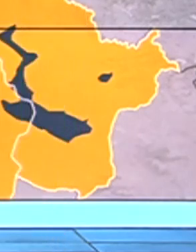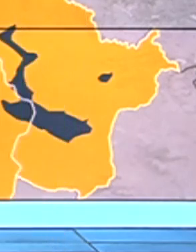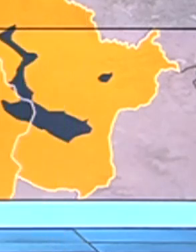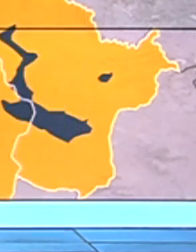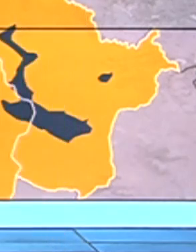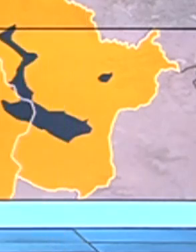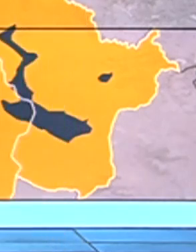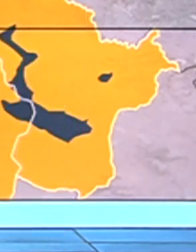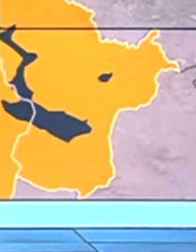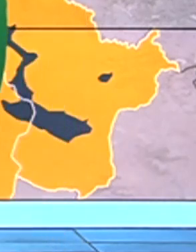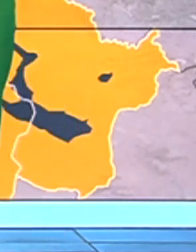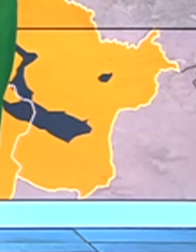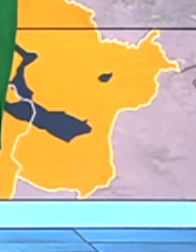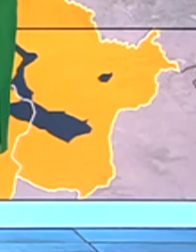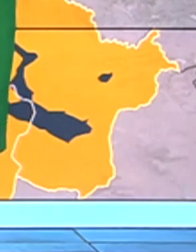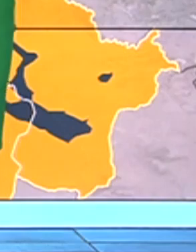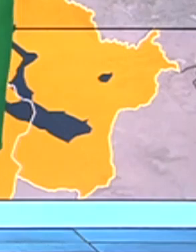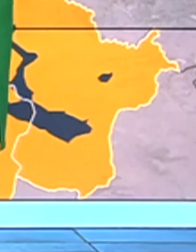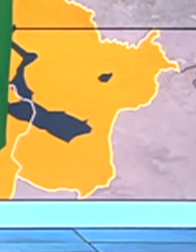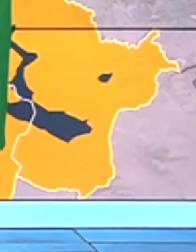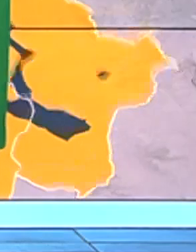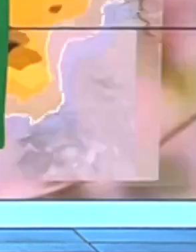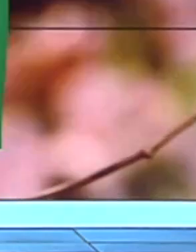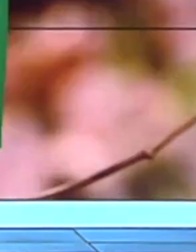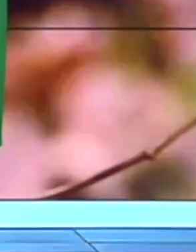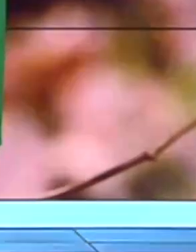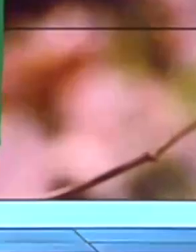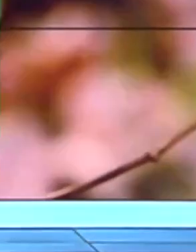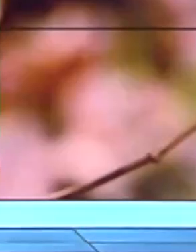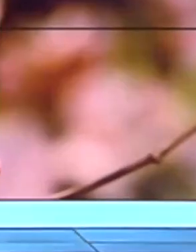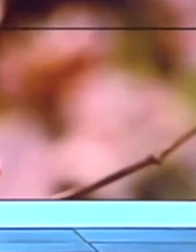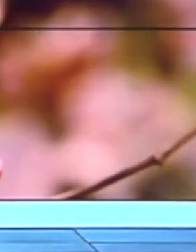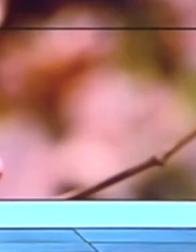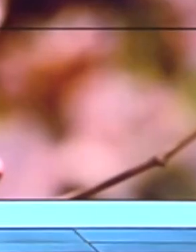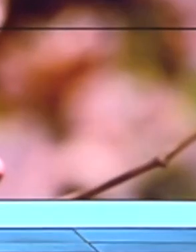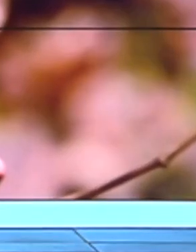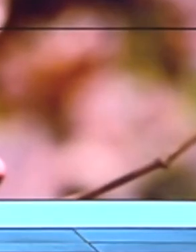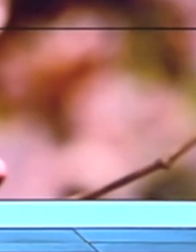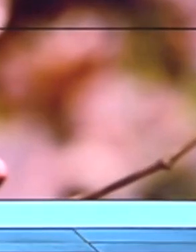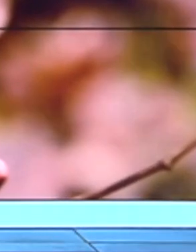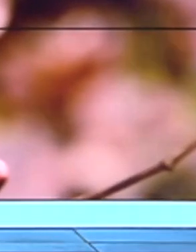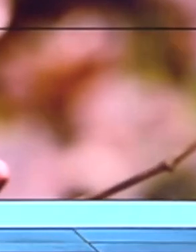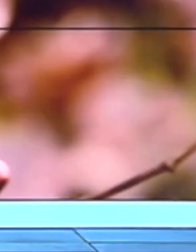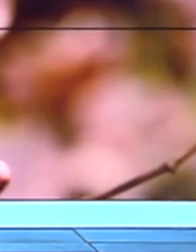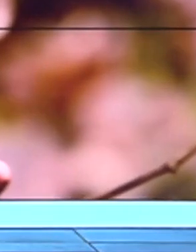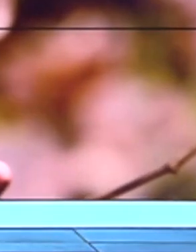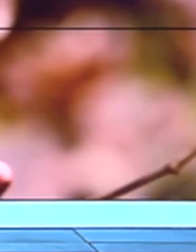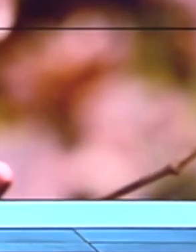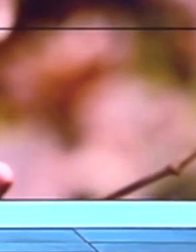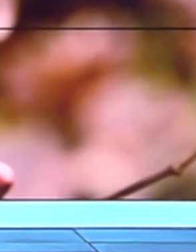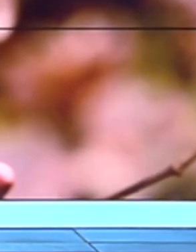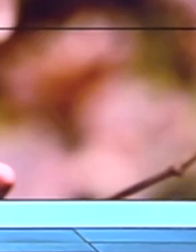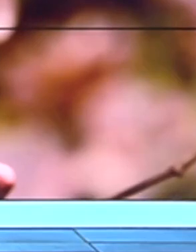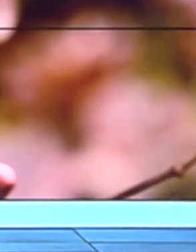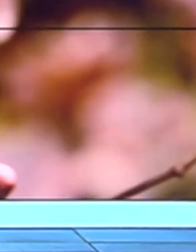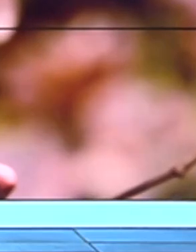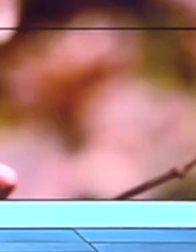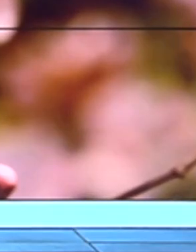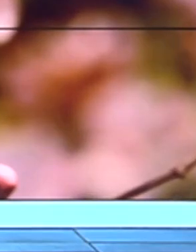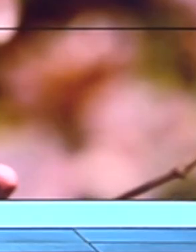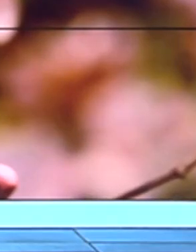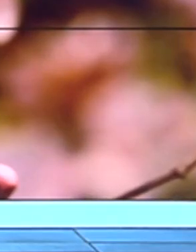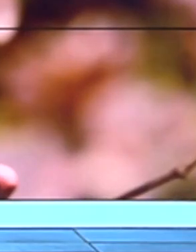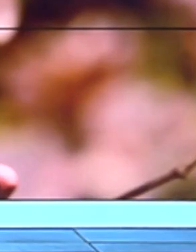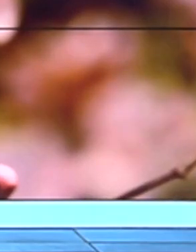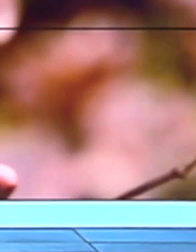0-ден 32, түнде 16 градус жоғары. Орталықта күн ашық, Қарағандыда сынап бағанасы күндіз 33 градус ыстықты, түнде 19